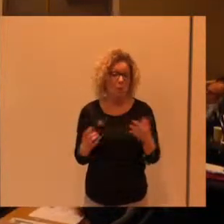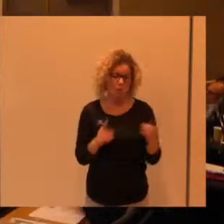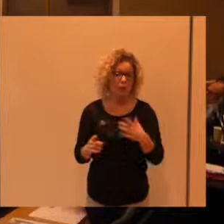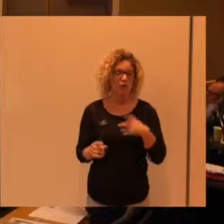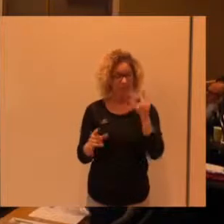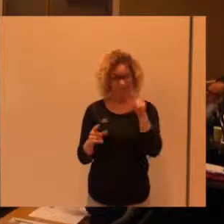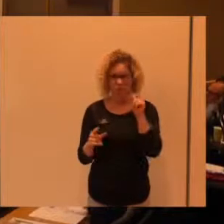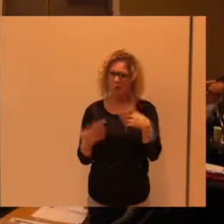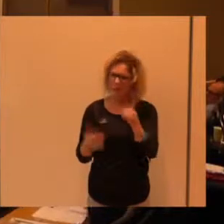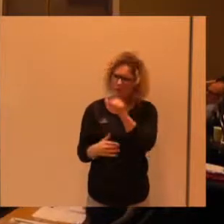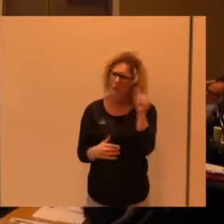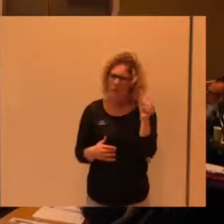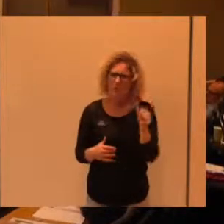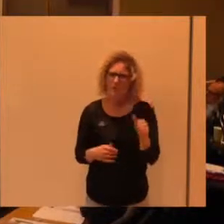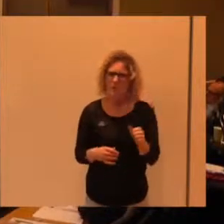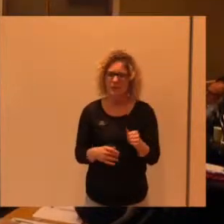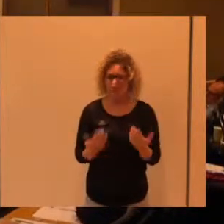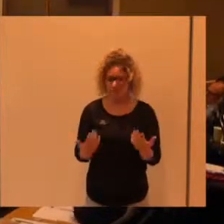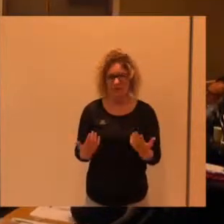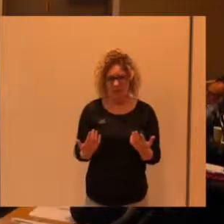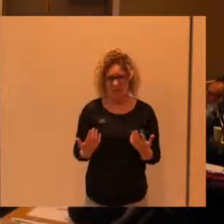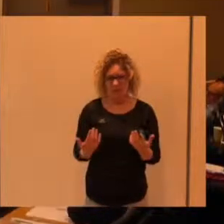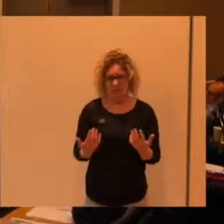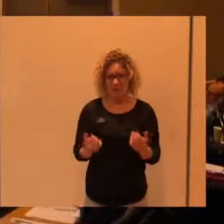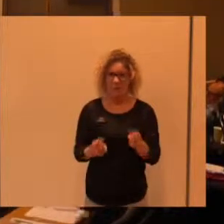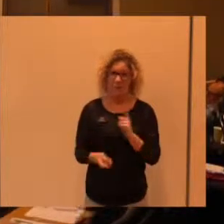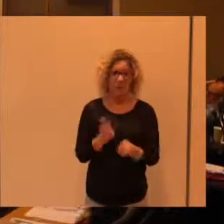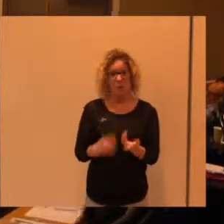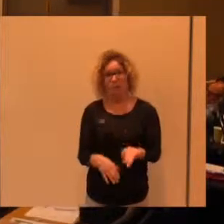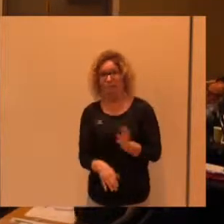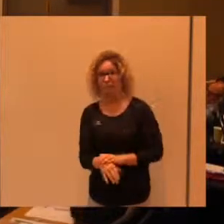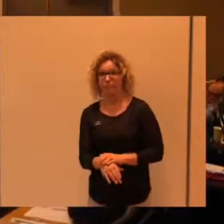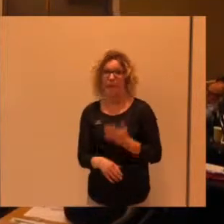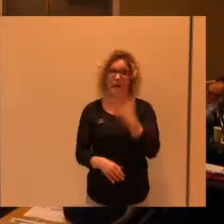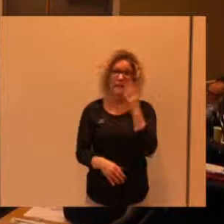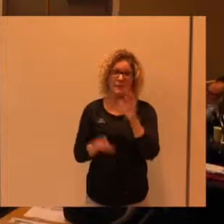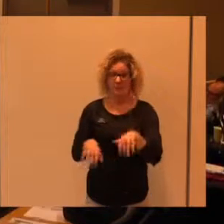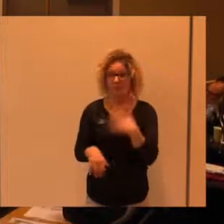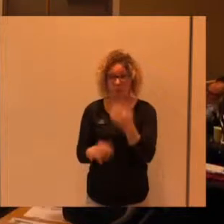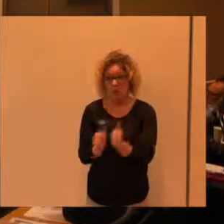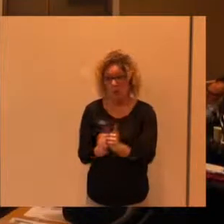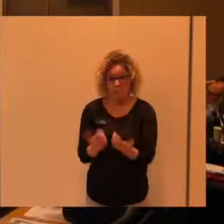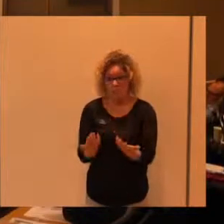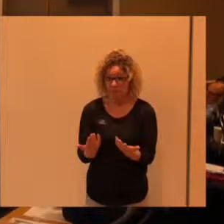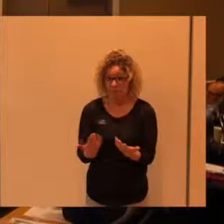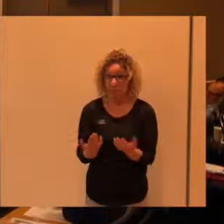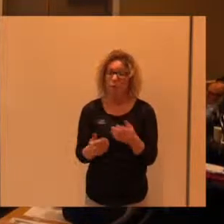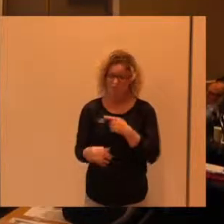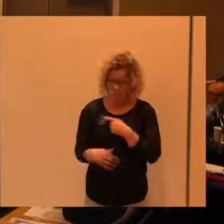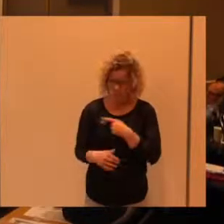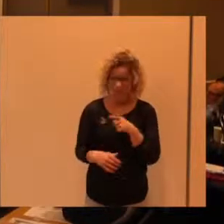är svårt. Man kanske inte läser och skriver så bra. Mycket som finns på webben bygger på att man ska kunna